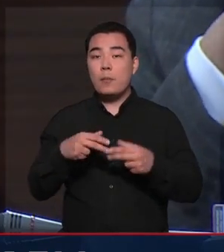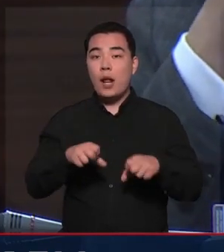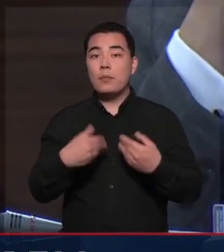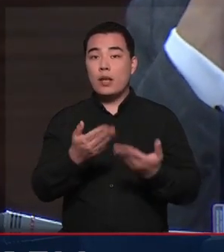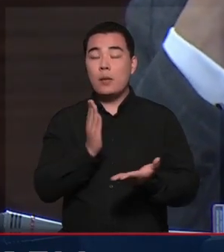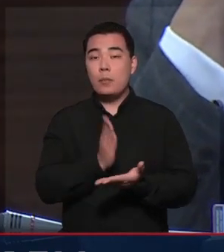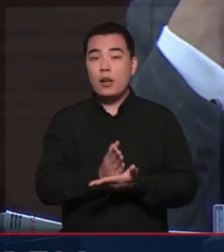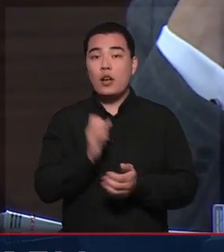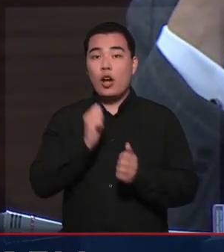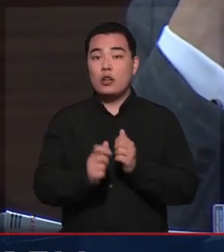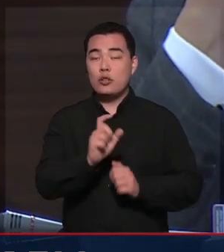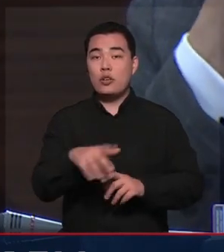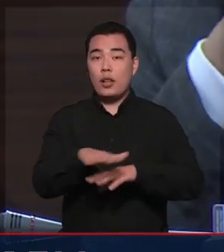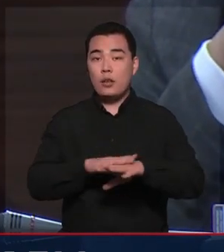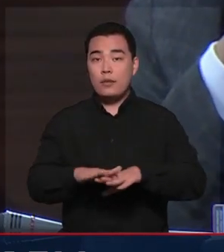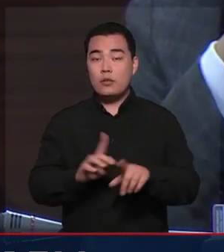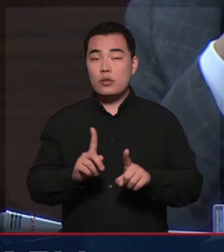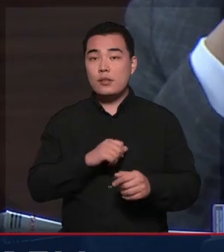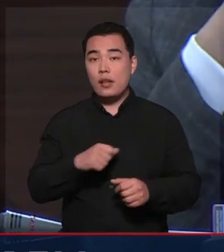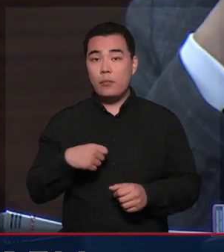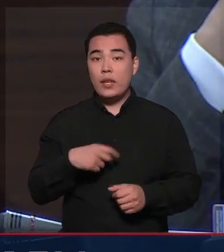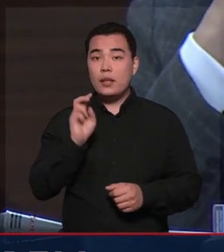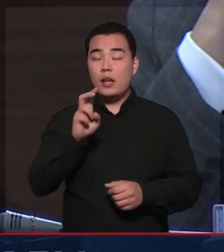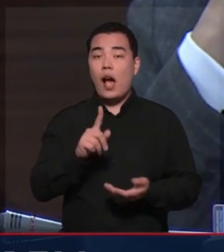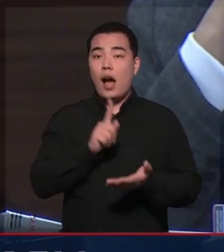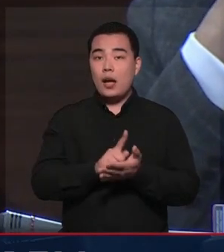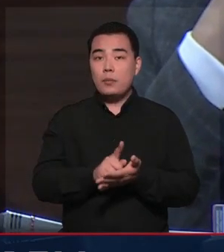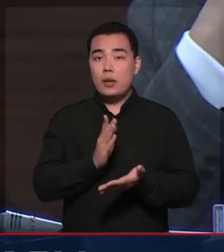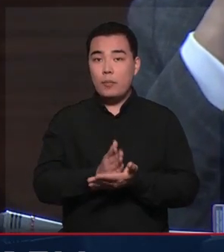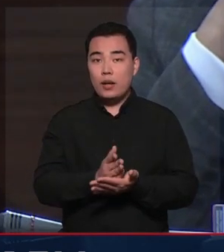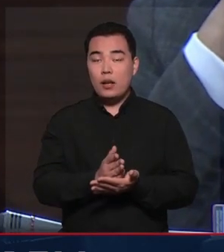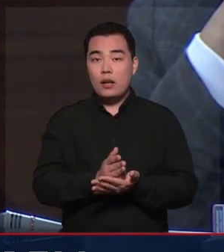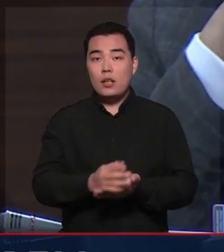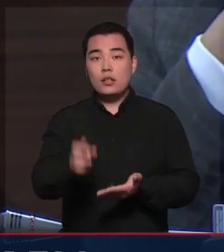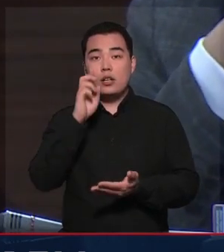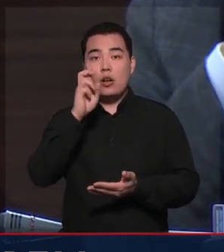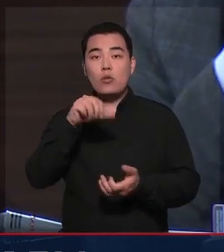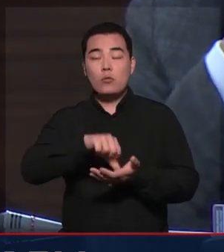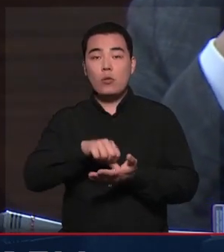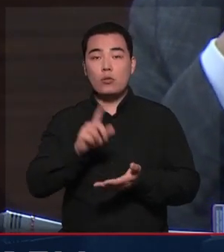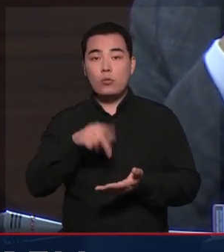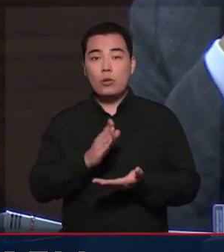емес, әр адам белсенділігі арқылы барып та өзі талап етеді. Қоғамның ұйымдарының рөлін көтереміз.